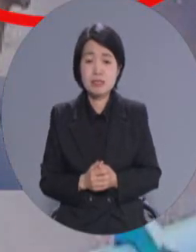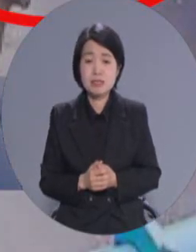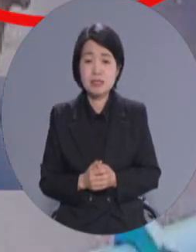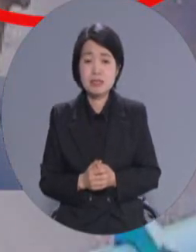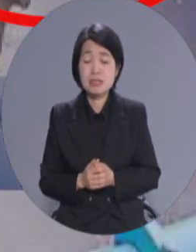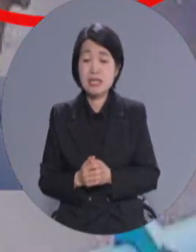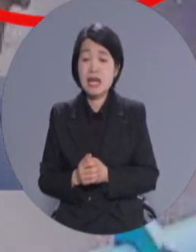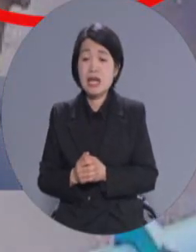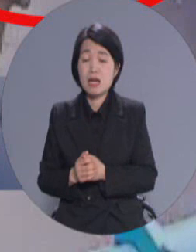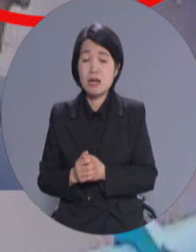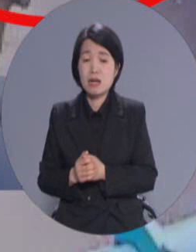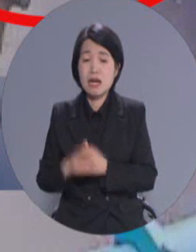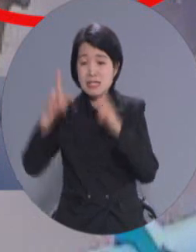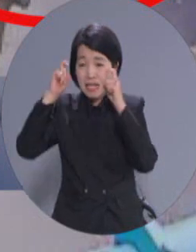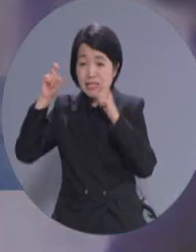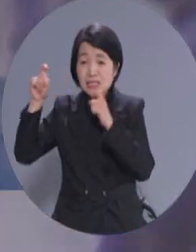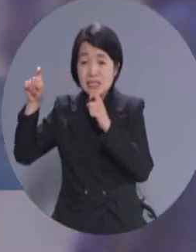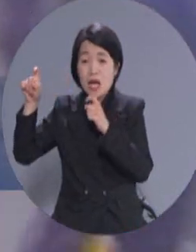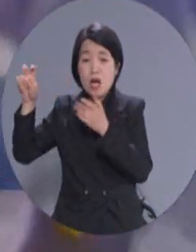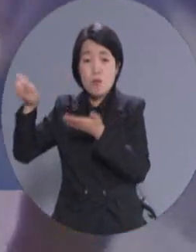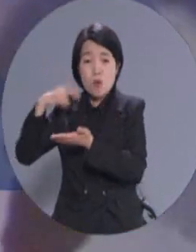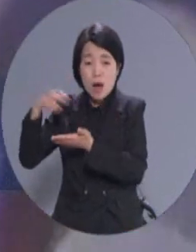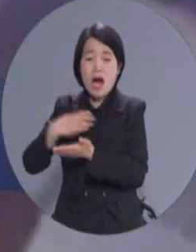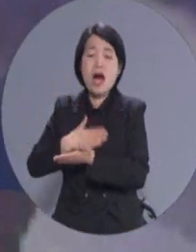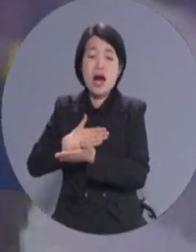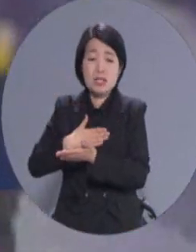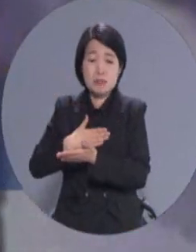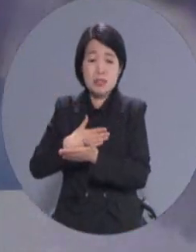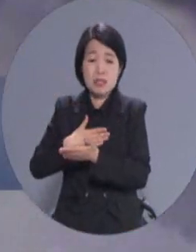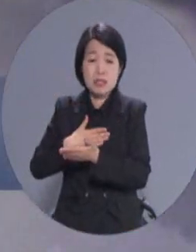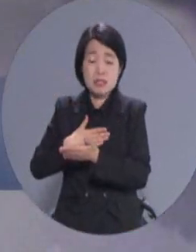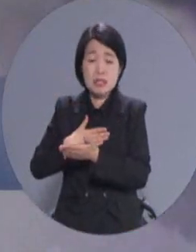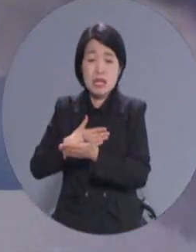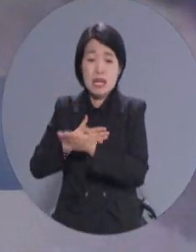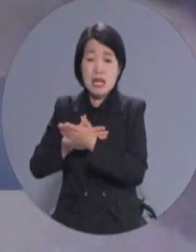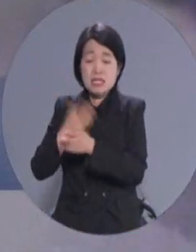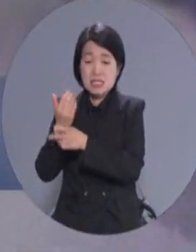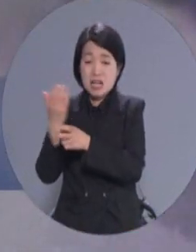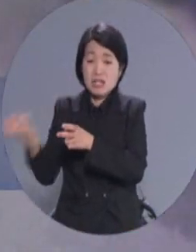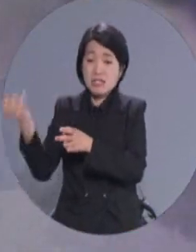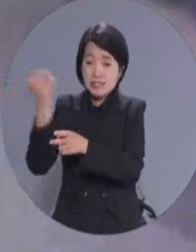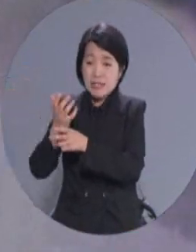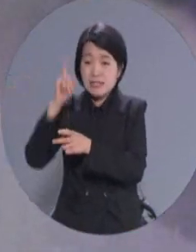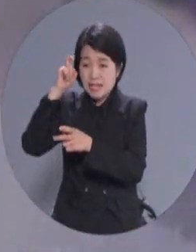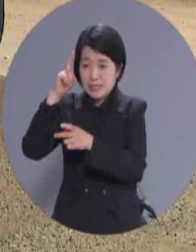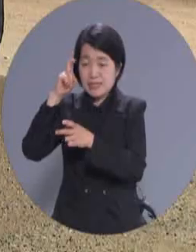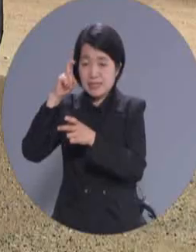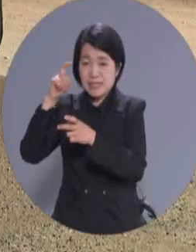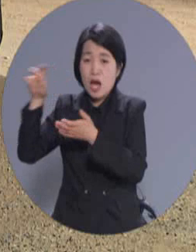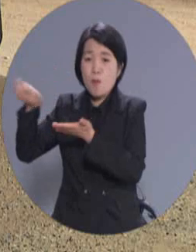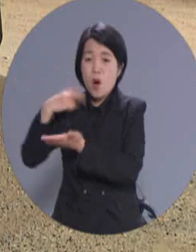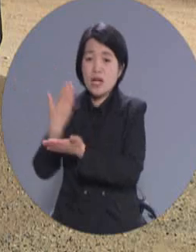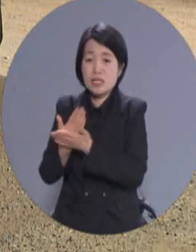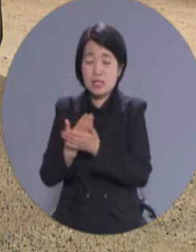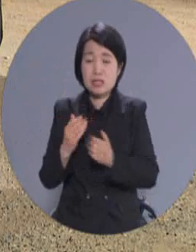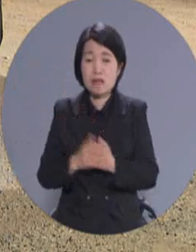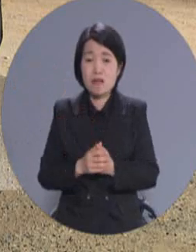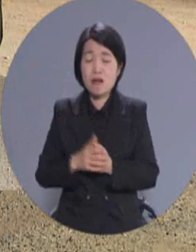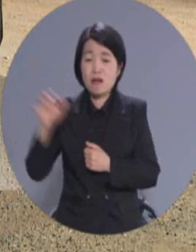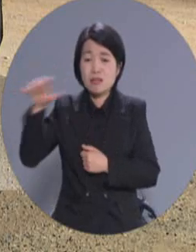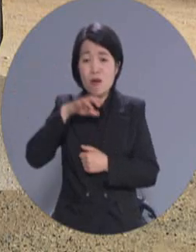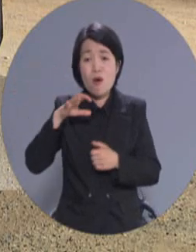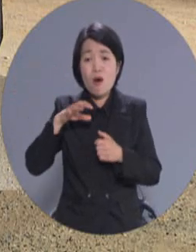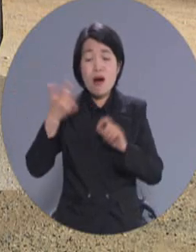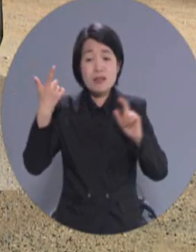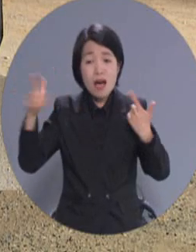그럼 너무 요방 찍어주시죠 지금. 네 알겠습니다. 상처 올리고도 또 많이 찍어주시고 해주시고. 지역을 넘나드는